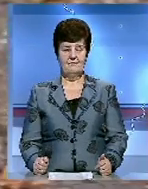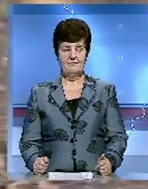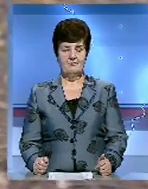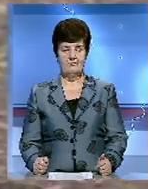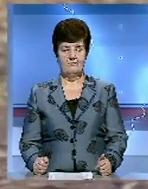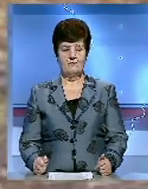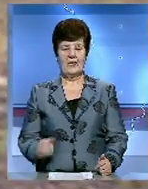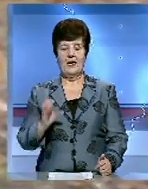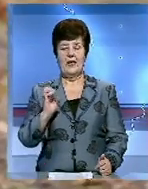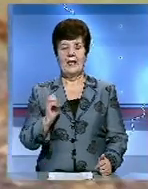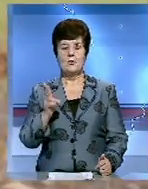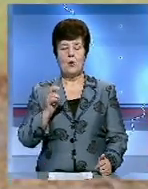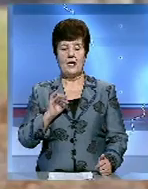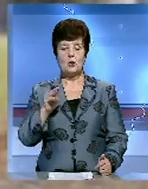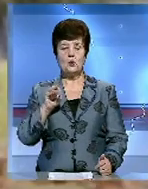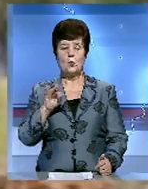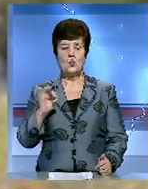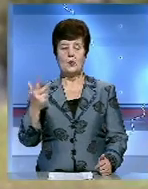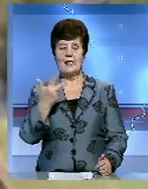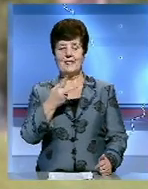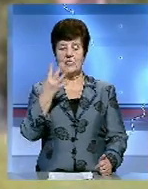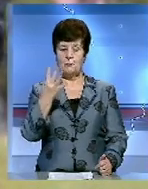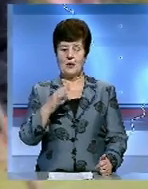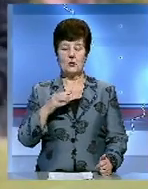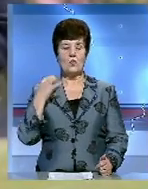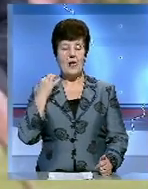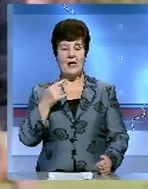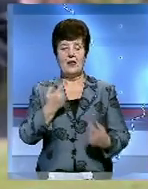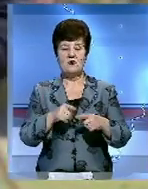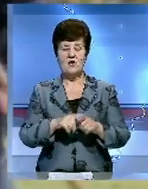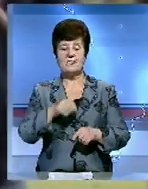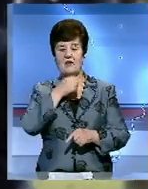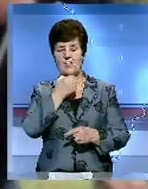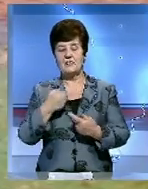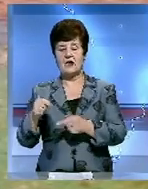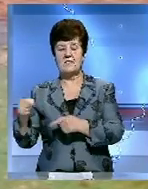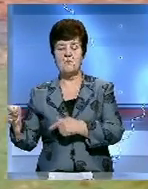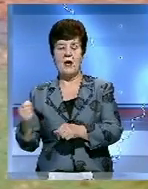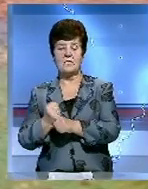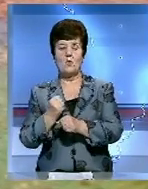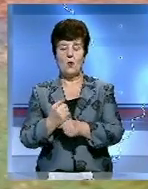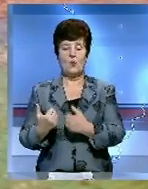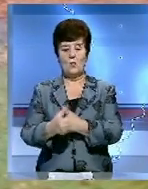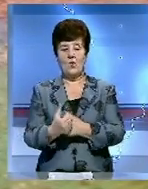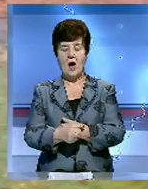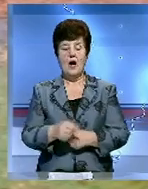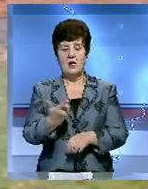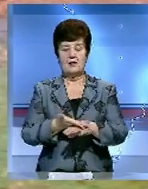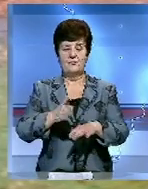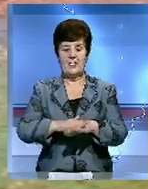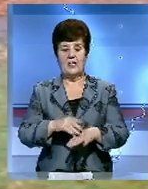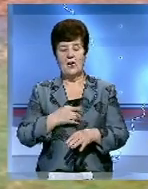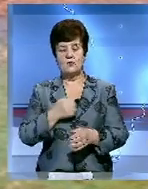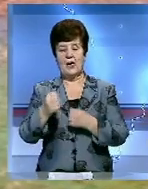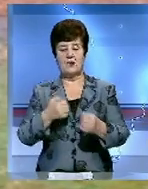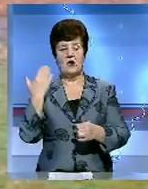Eduard Turcu are 34 de ani. Unii la această vârstă au schimbat deja câteva locuri de muncă. El însă cu mare greu s-a angajat abia anul trecut. Și